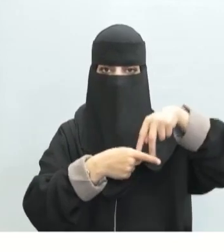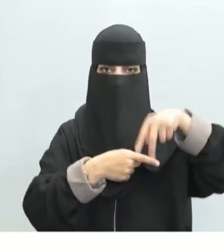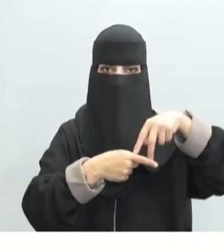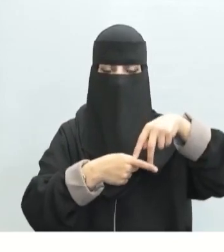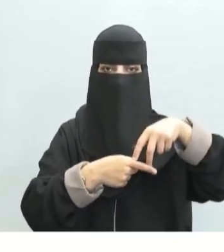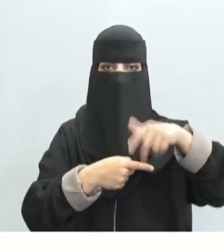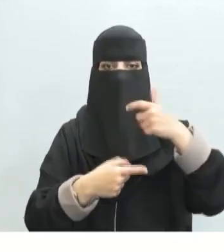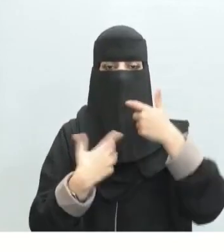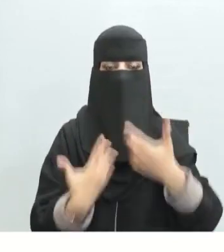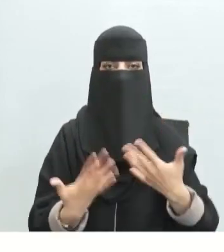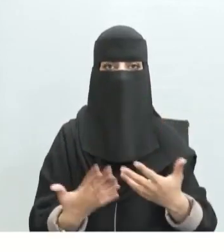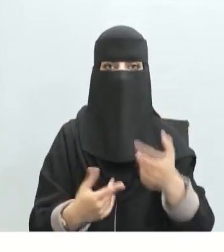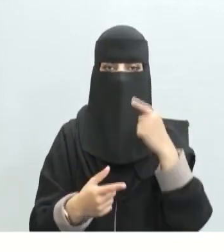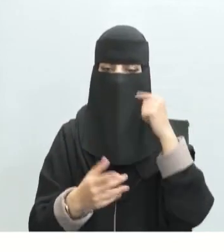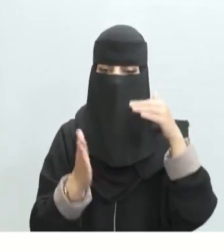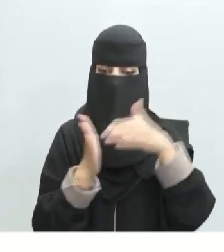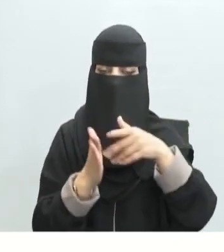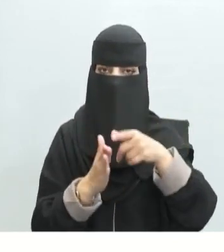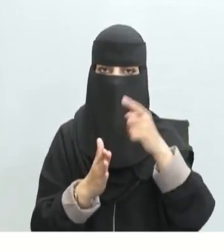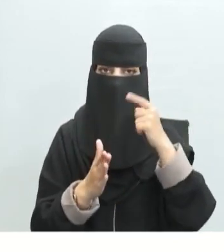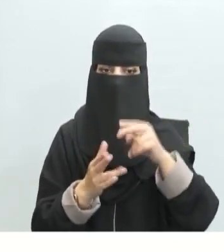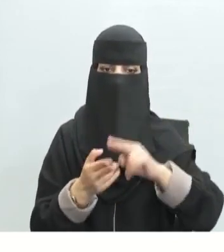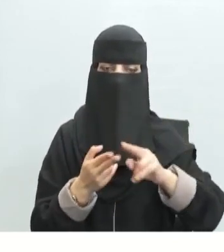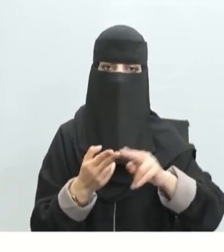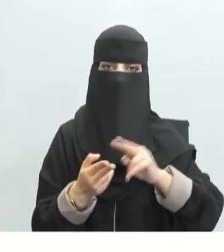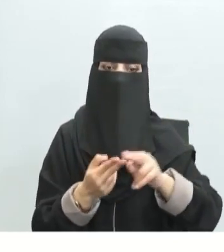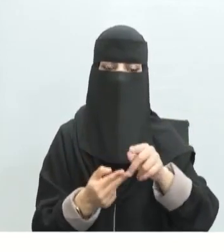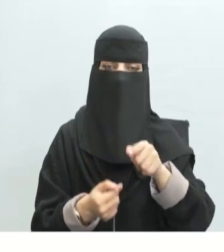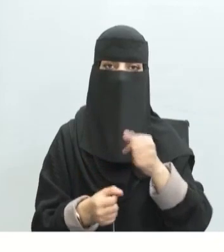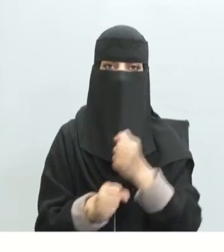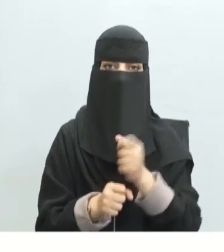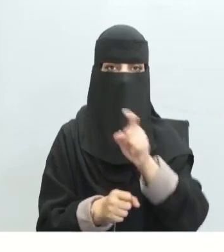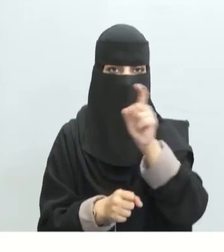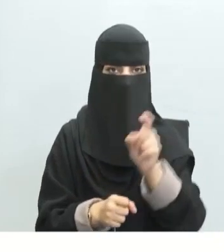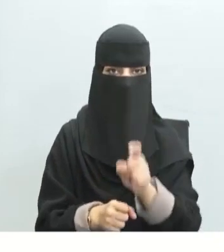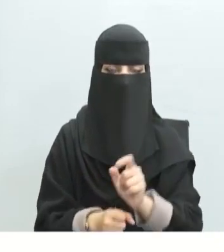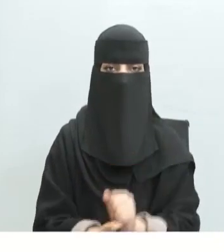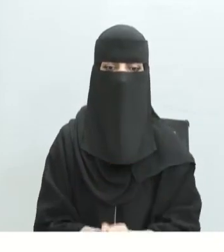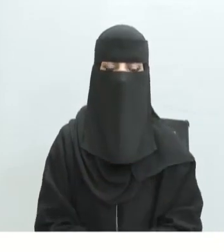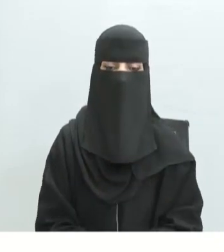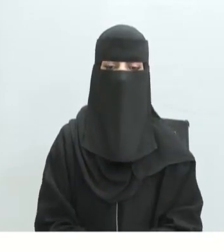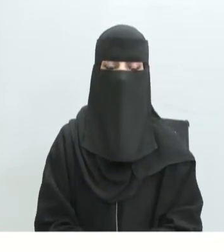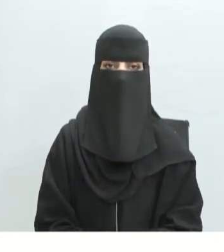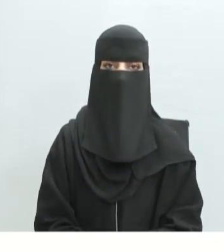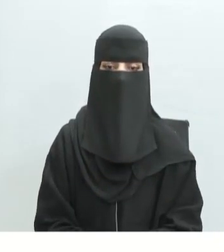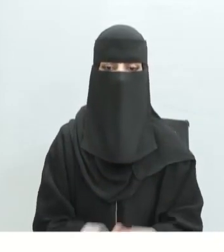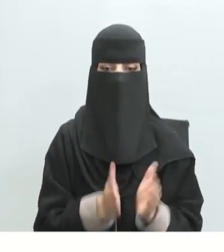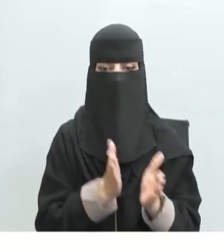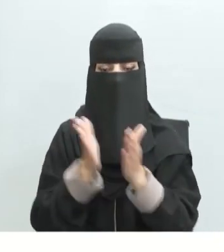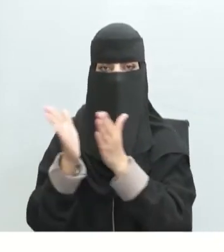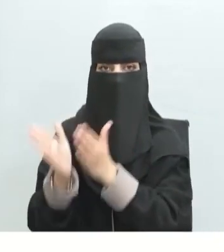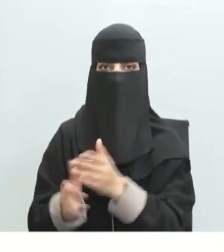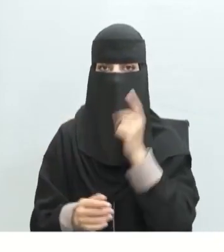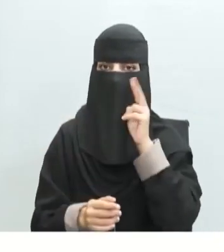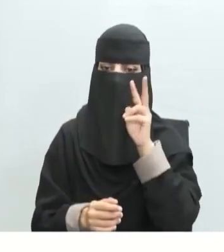بصورتها البسيطه فبالتالي كذا نكون انتهينا من الحل لهذا السؤال الان